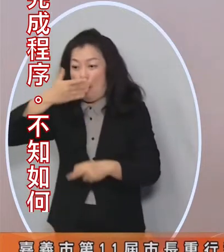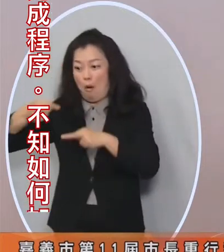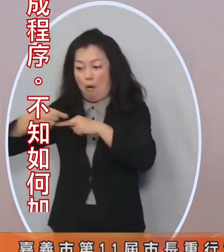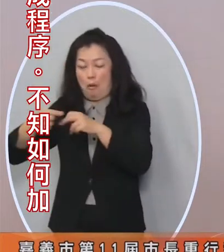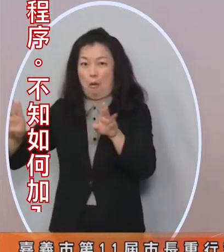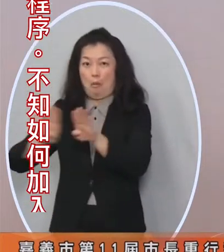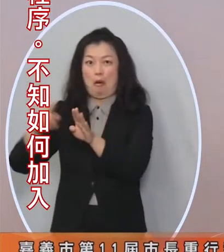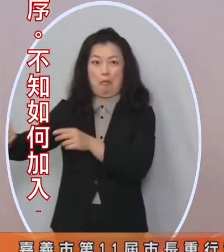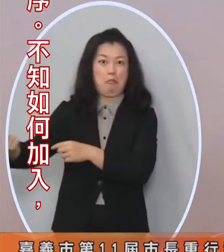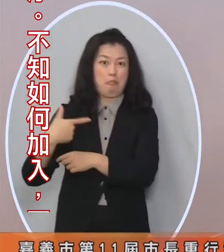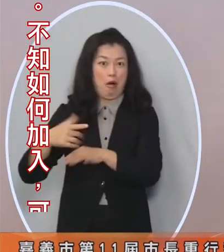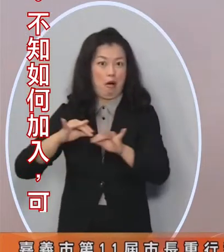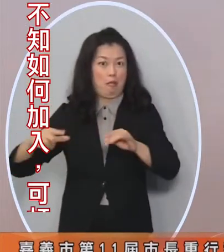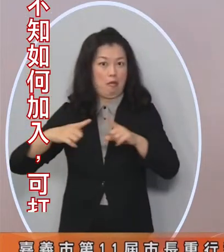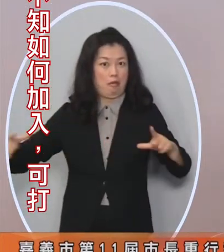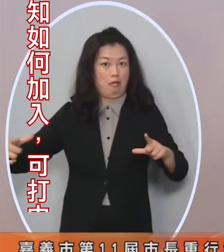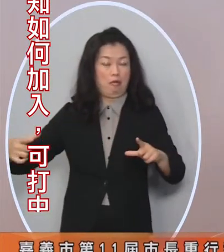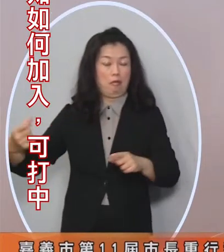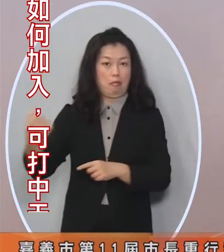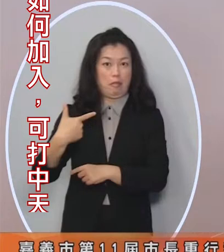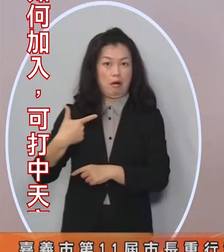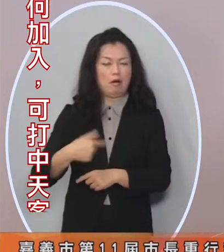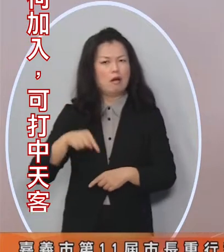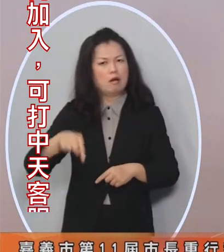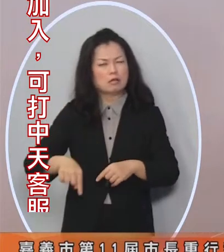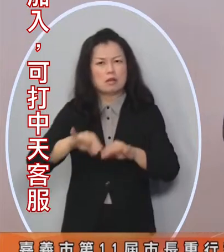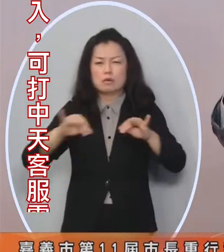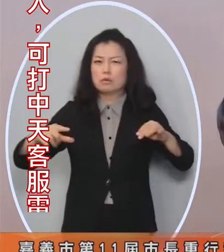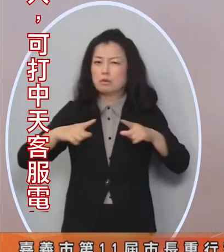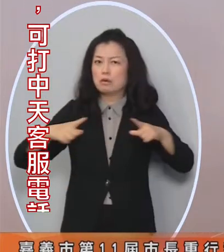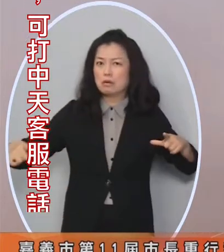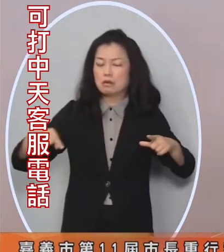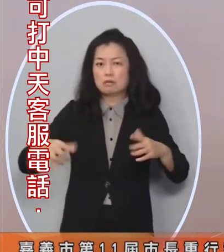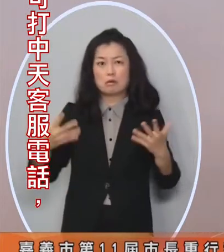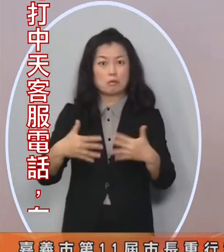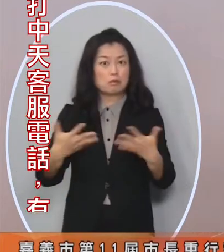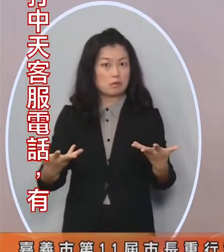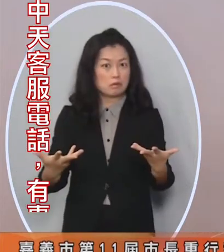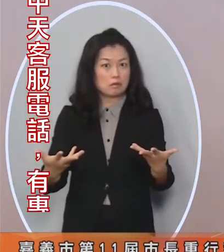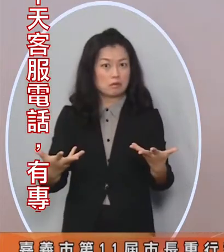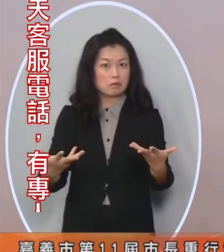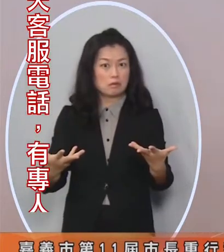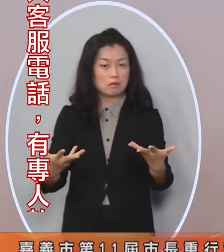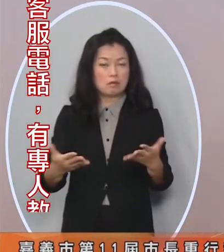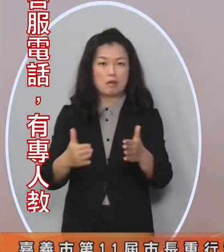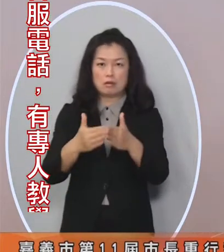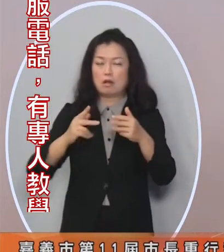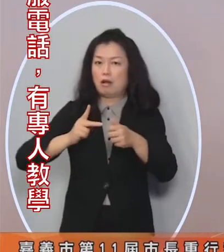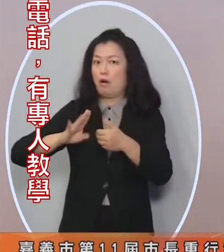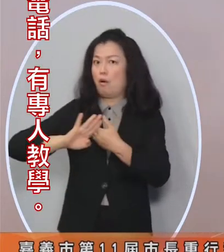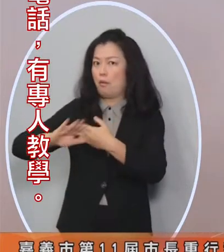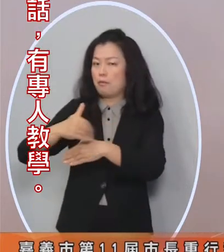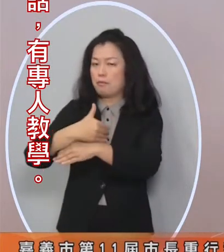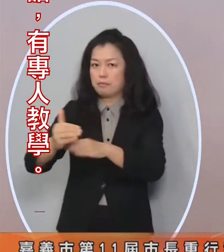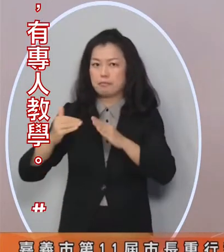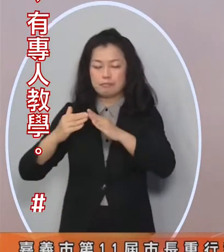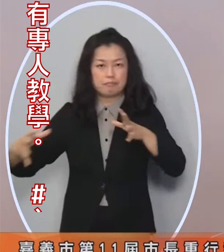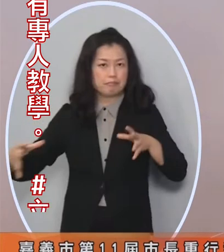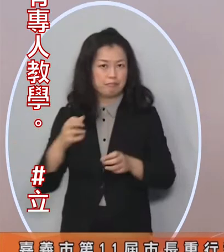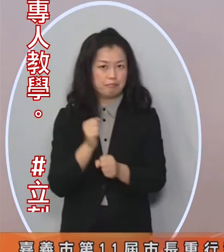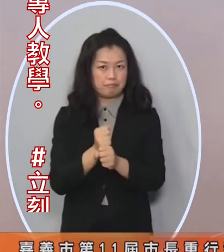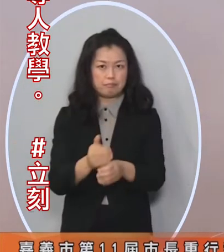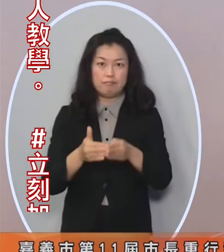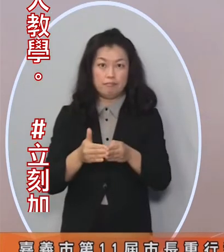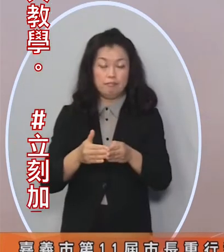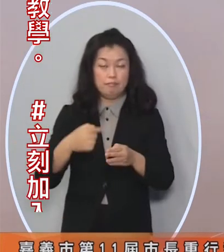那面对这个问题，我们要如何解决？就是要拉开我们的纵深，要跟其他的县市合作。所以第一个